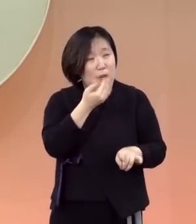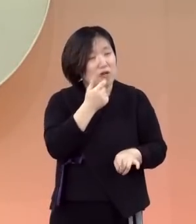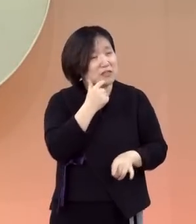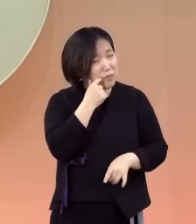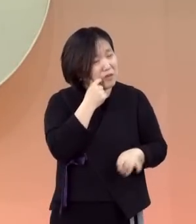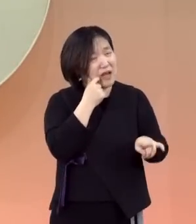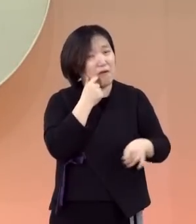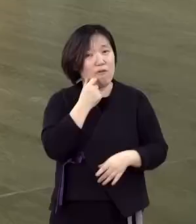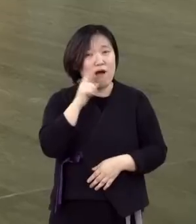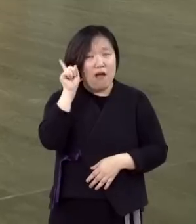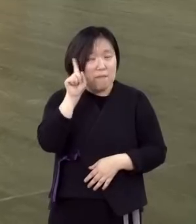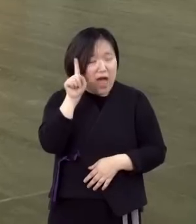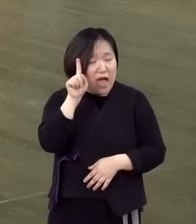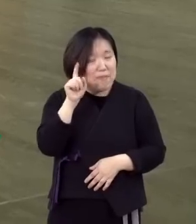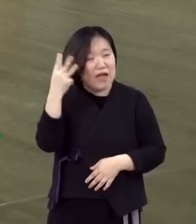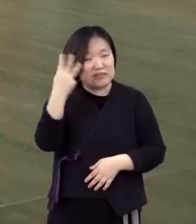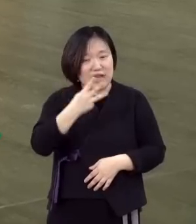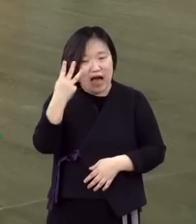번이나활을쏘았으니